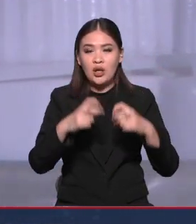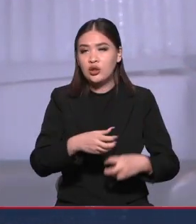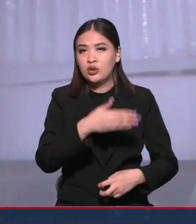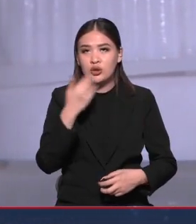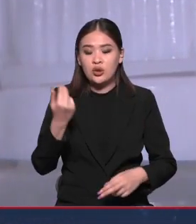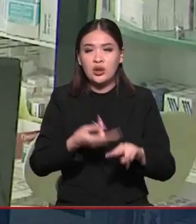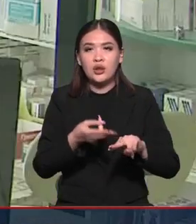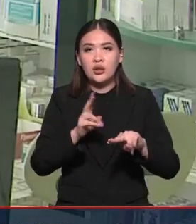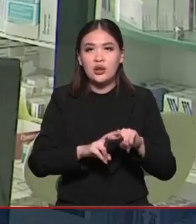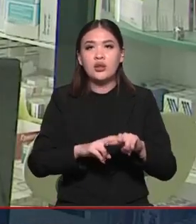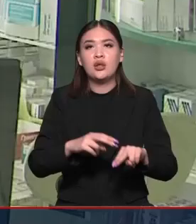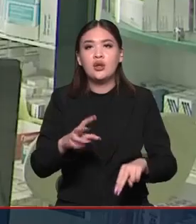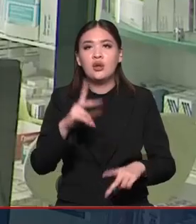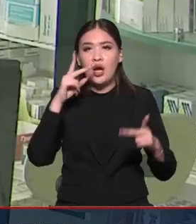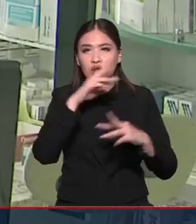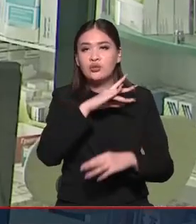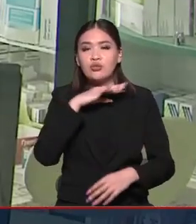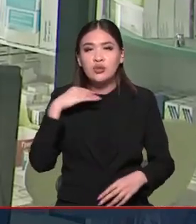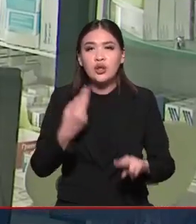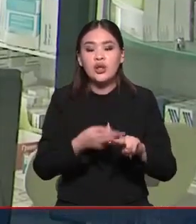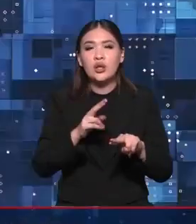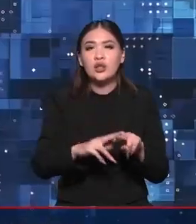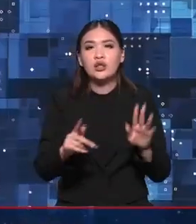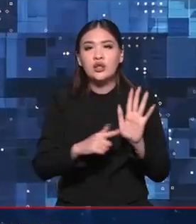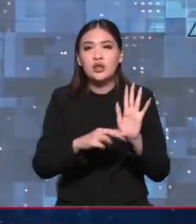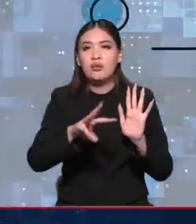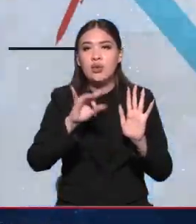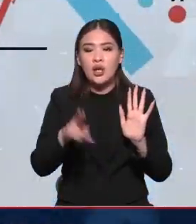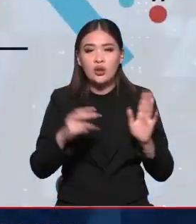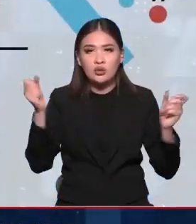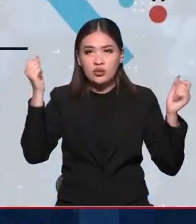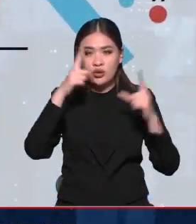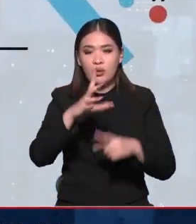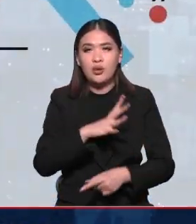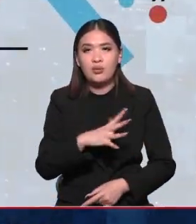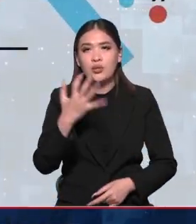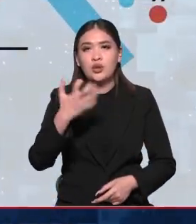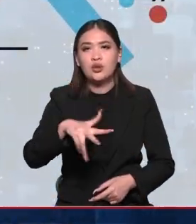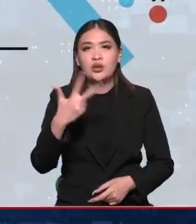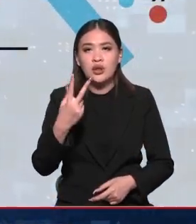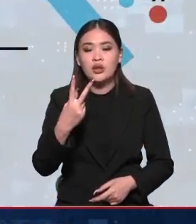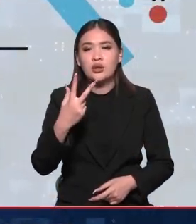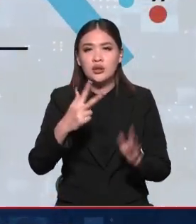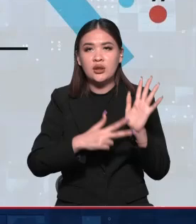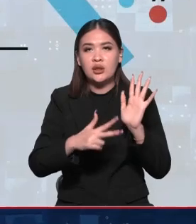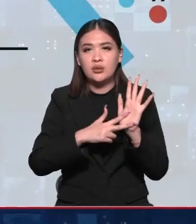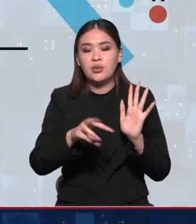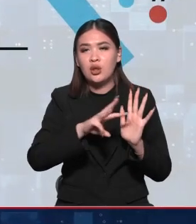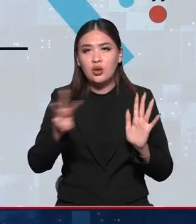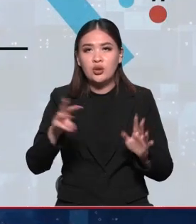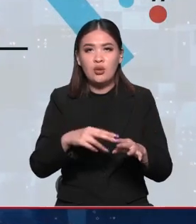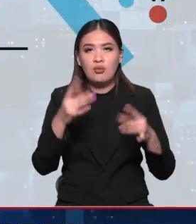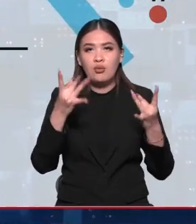салада 3,7 миллиард теңгенің жүйесіз пайдаланылғаны анықталыпты. Оның 538 миллионы мақсатсыз жұмсалған. Ал